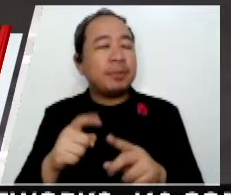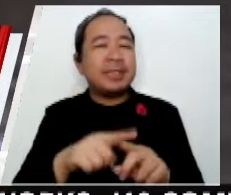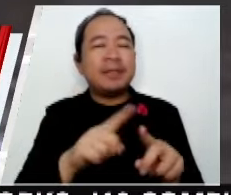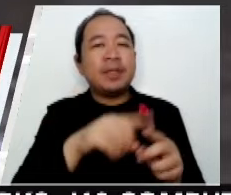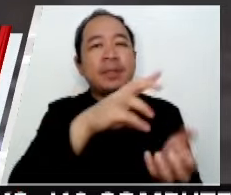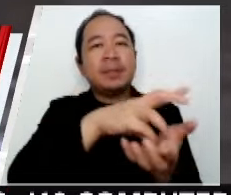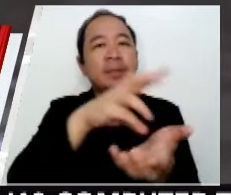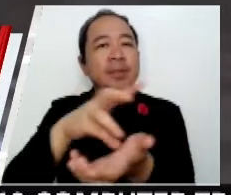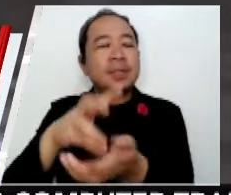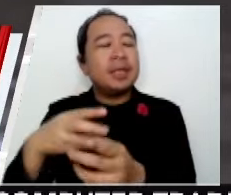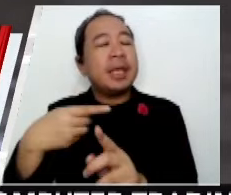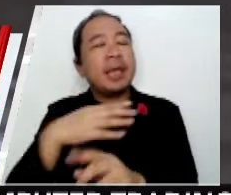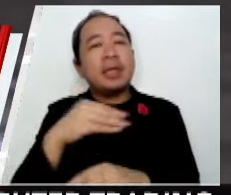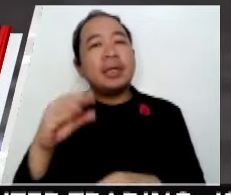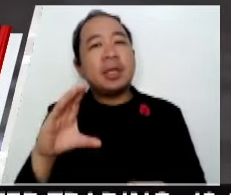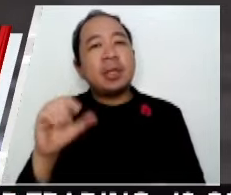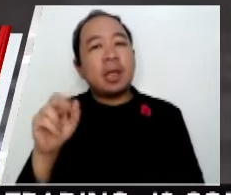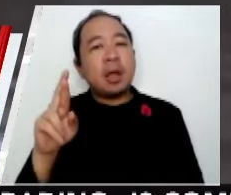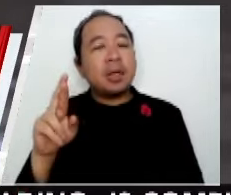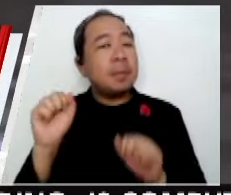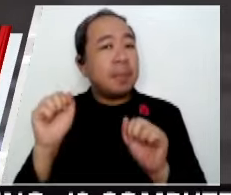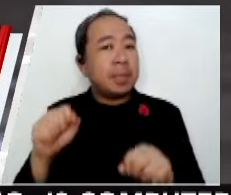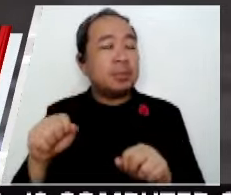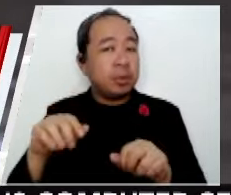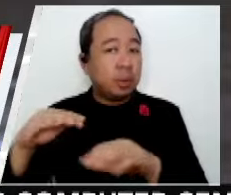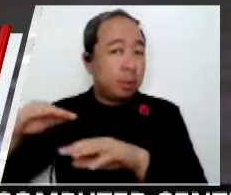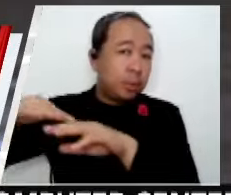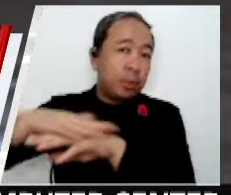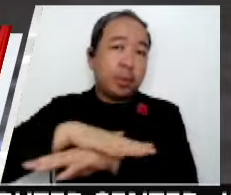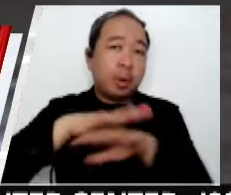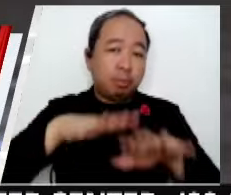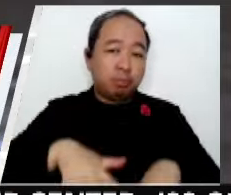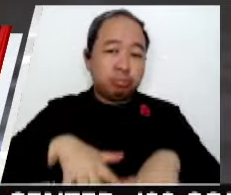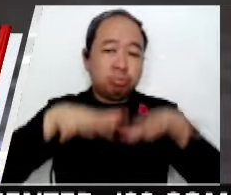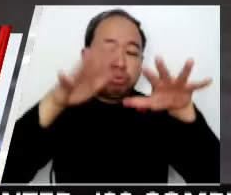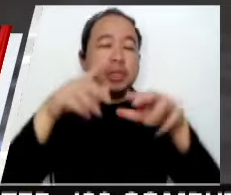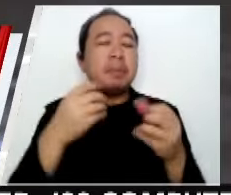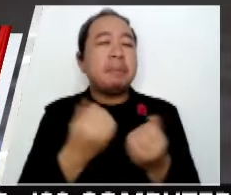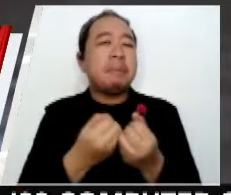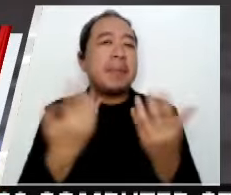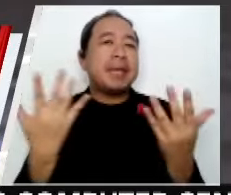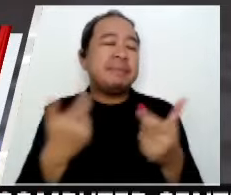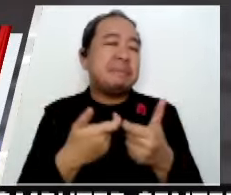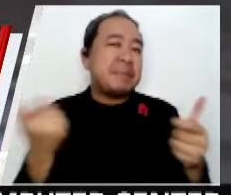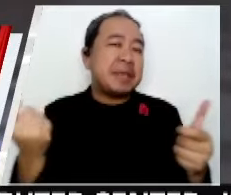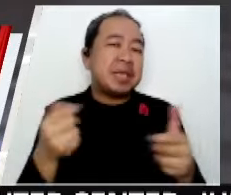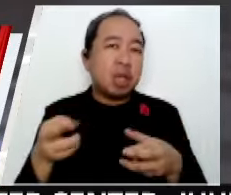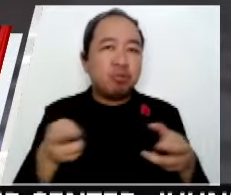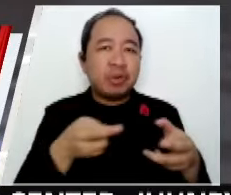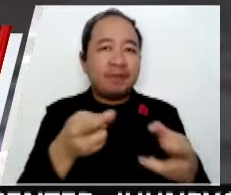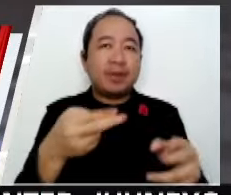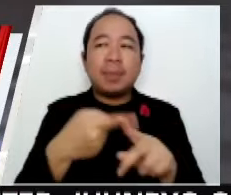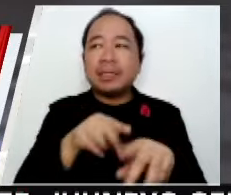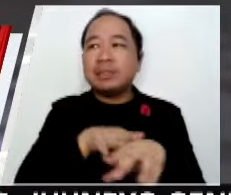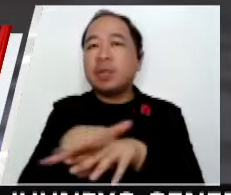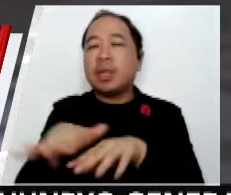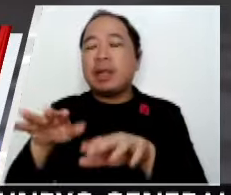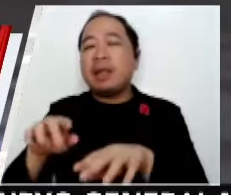region ang posibleng magpaapaw sa mga major river system at magpabaha sa first district ng lalawigan.